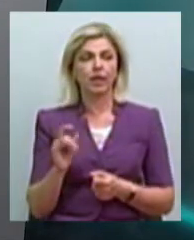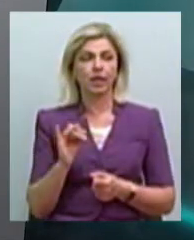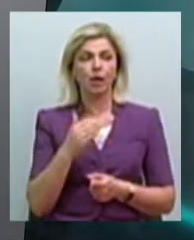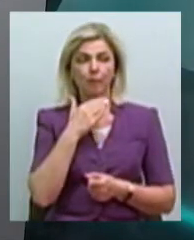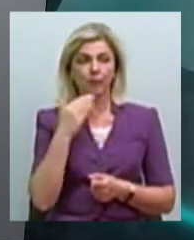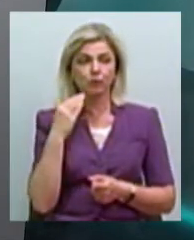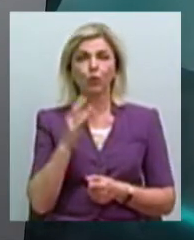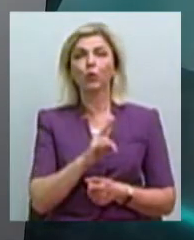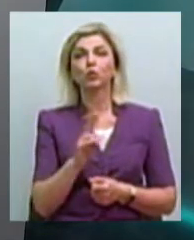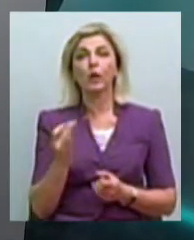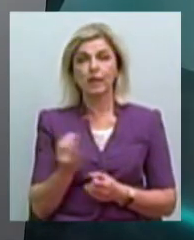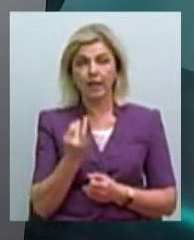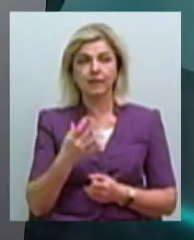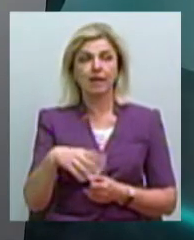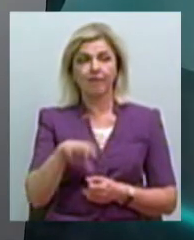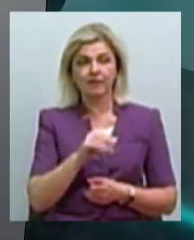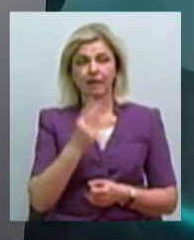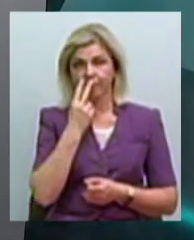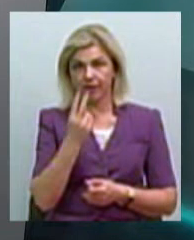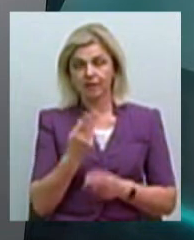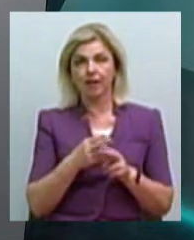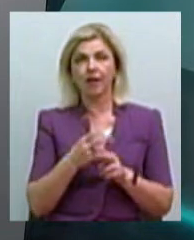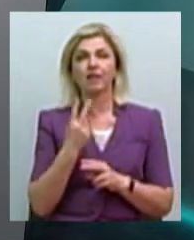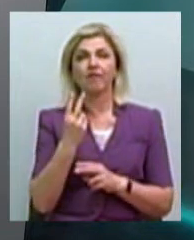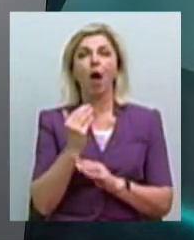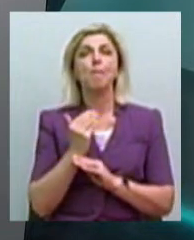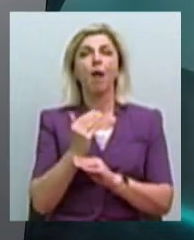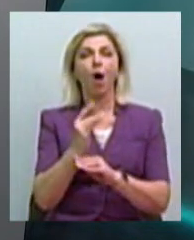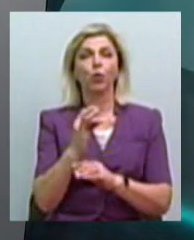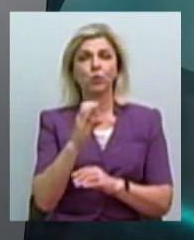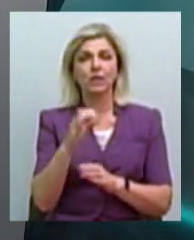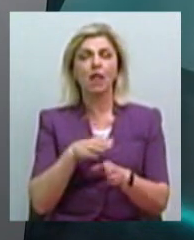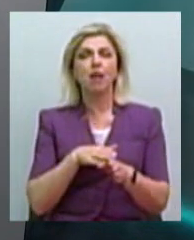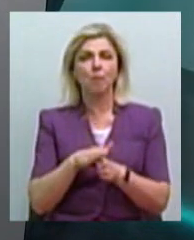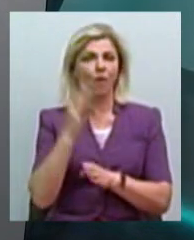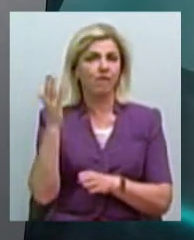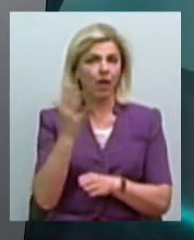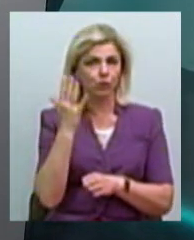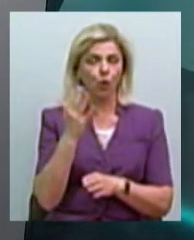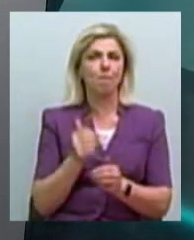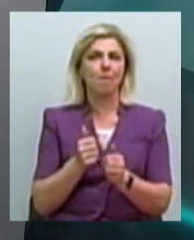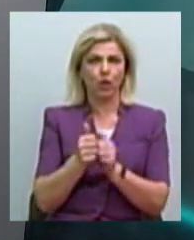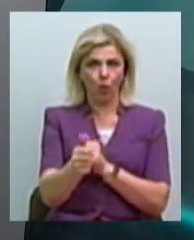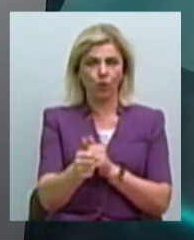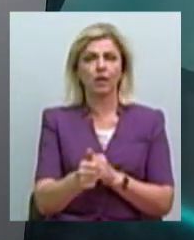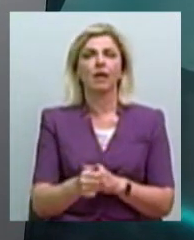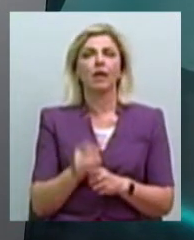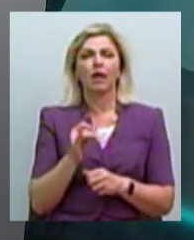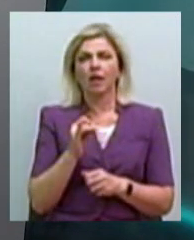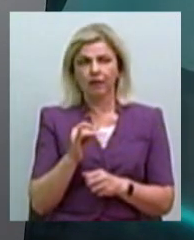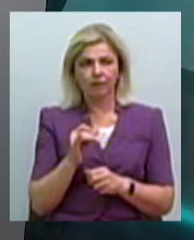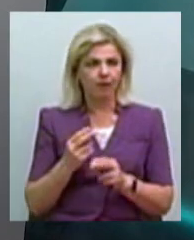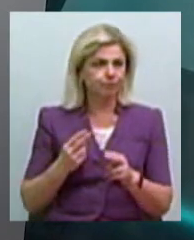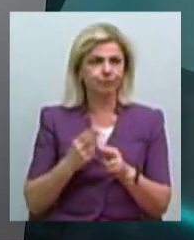кто, кому интересно, они уже все видели это. То есть это два паруса, которые наполнены ветром, которые идут вперед, вот, в противовес всему тому, что у